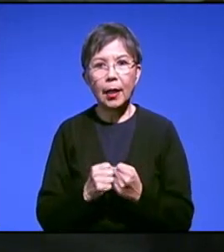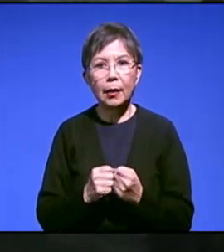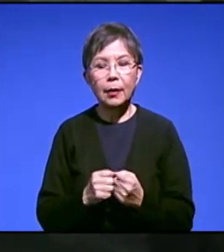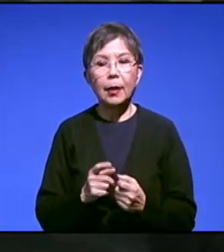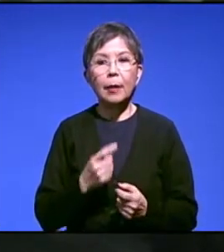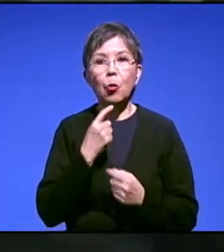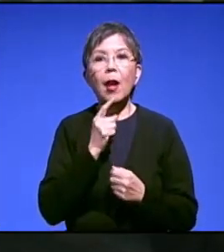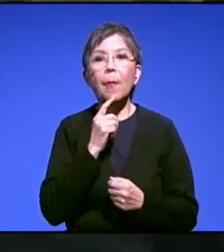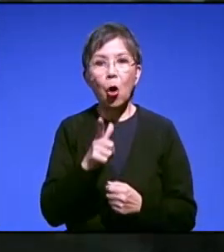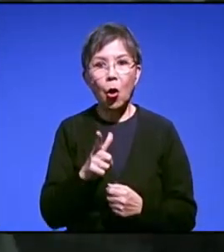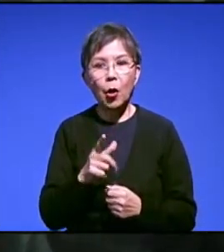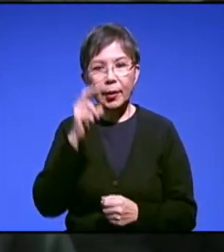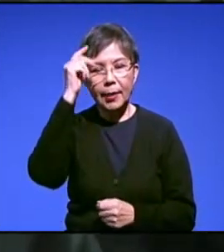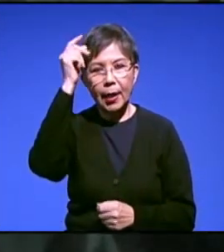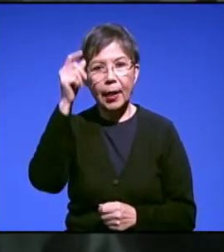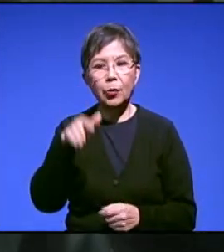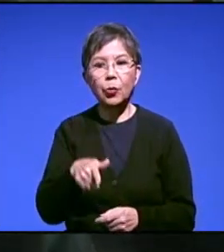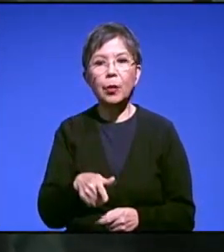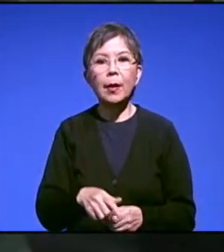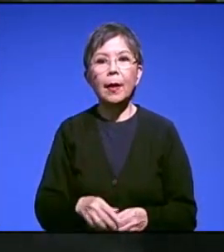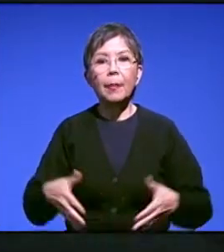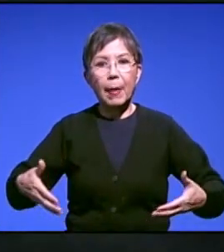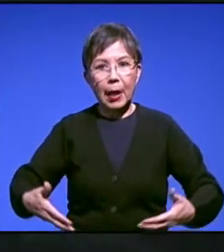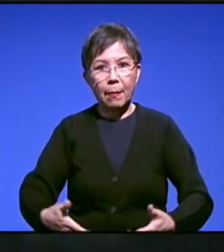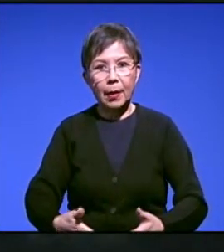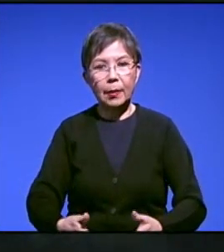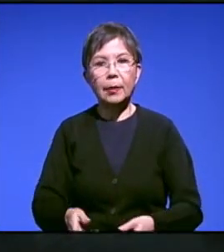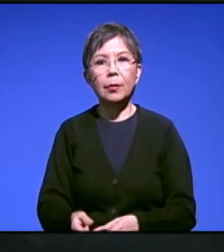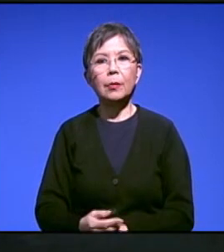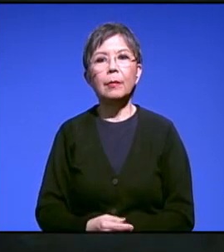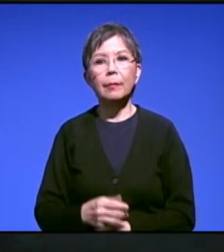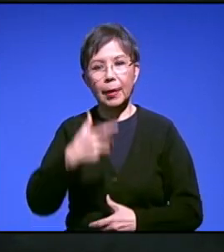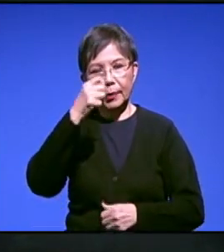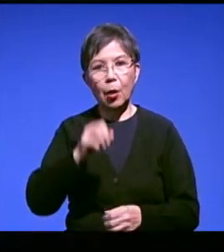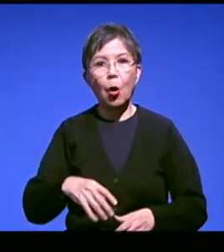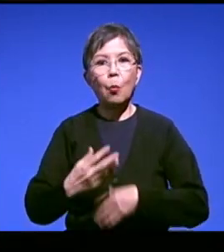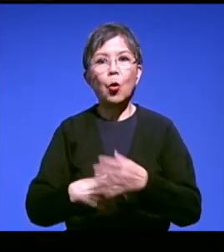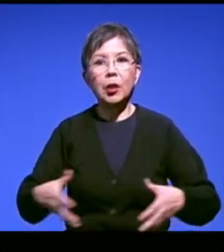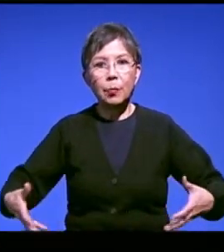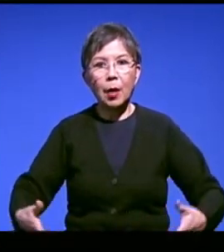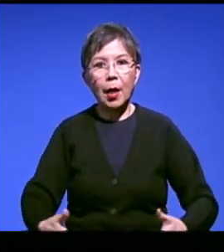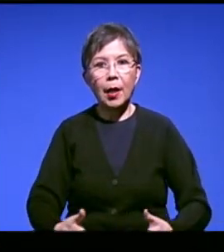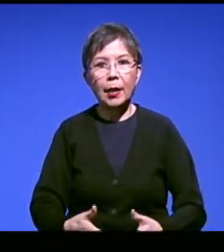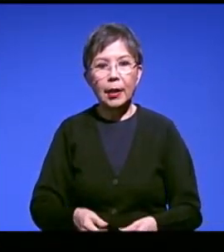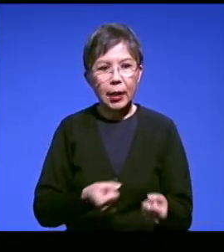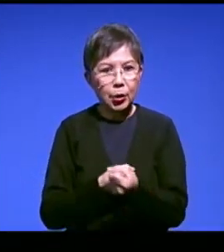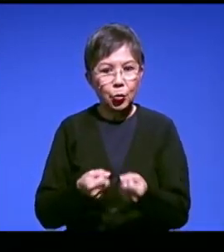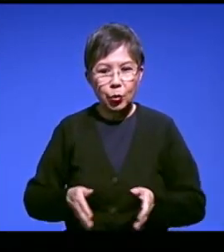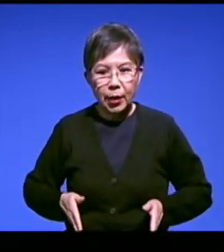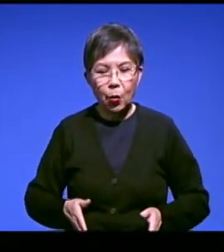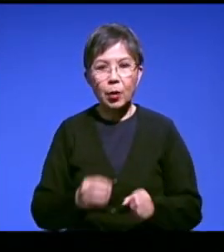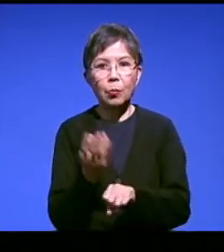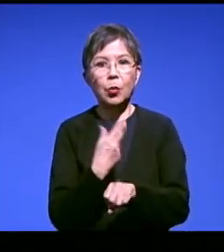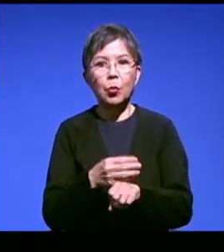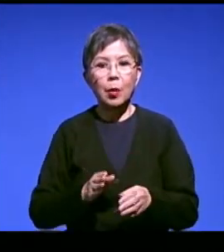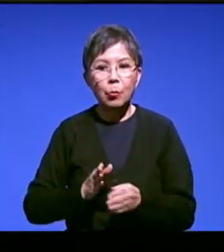mana merencanakan yaitu pemakaman. Proses pemakaman dilakukan dengan sterilisasi jalur ambulans